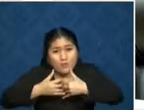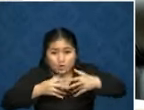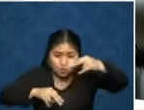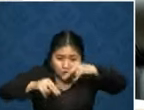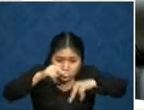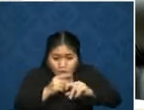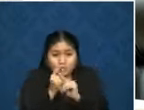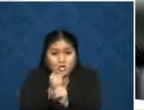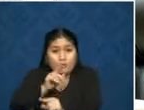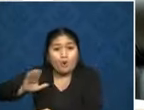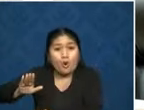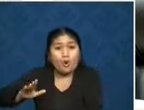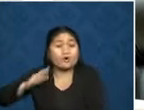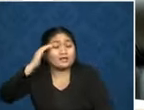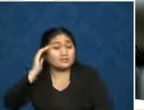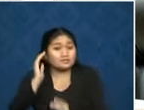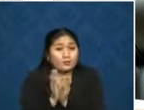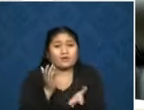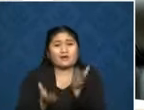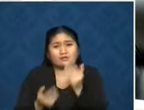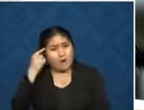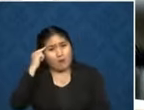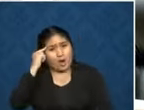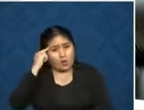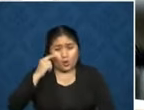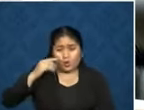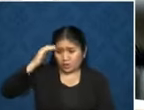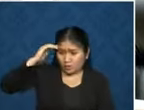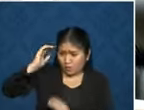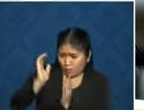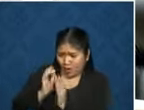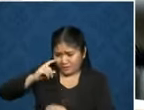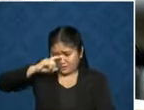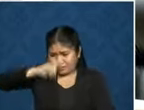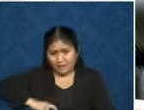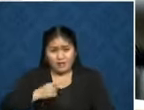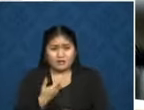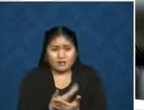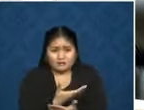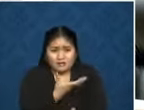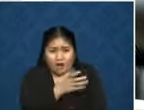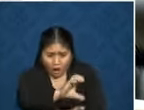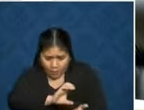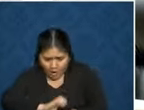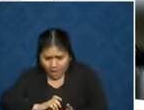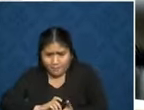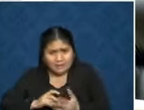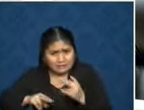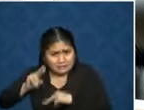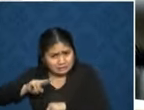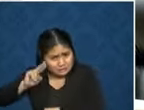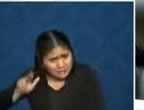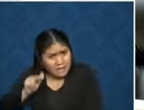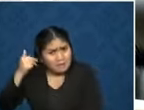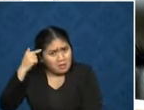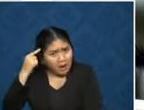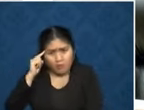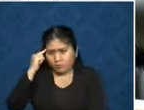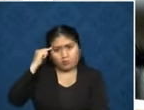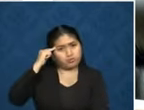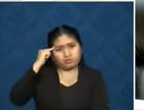ตำรวจไม่รู้ว่าตอนนี้ตำรวจไทยหรือรัฐไทยเนี่ยของงบประมาณไปมีบางส่วนแอบเอาไปใช้เรื่องพวกนี้หรือเปล่าอันที่2นะครับมีตัวชี้วัดเกี่ยว